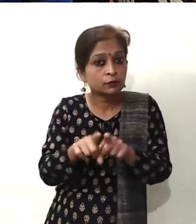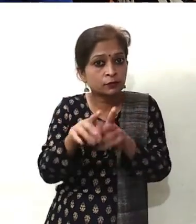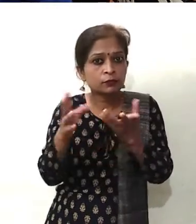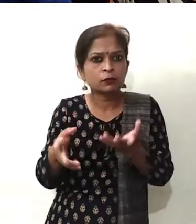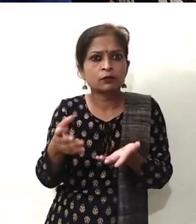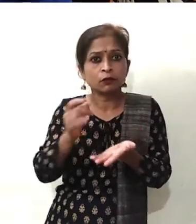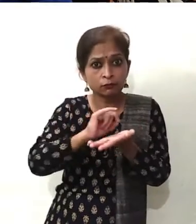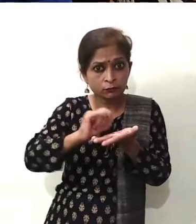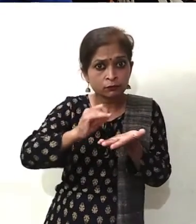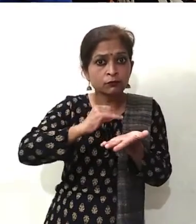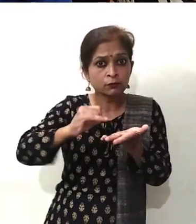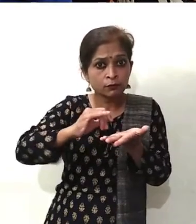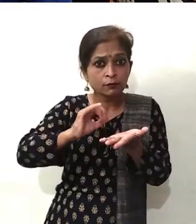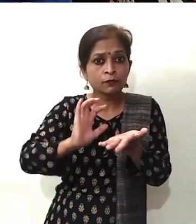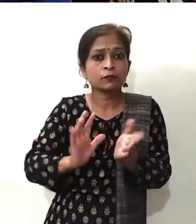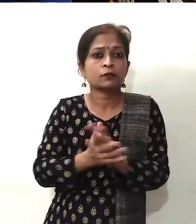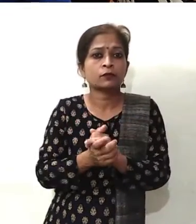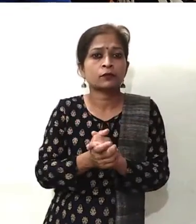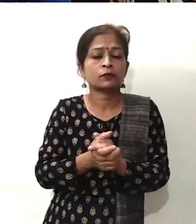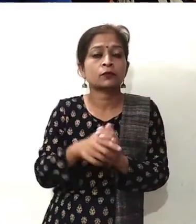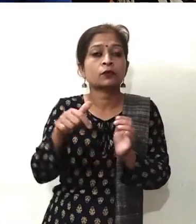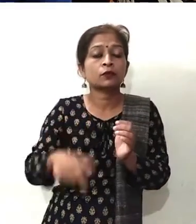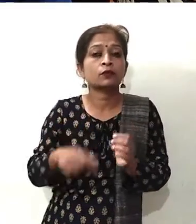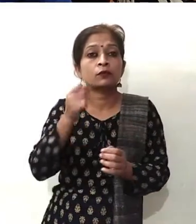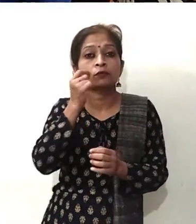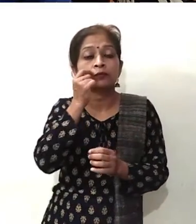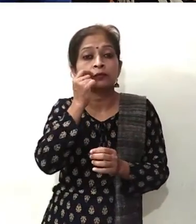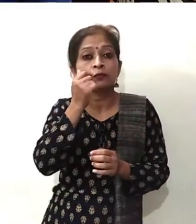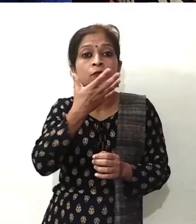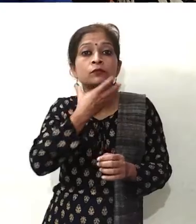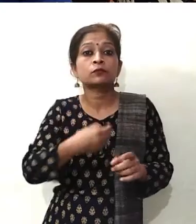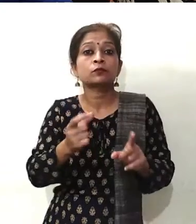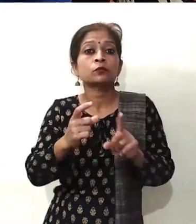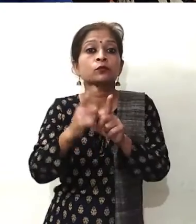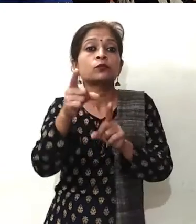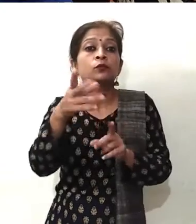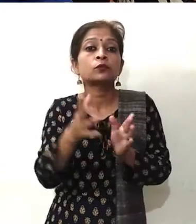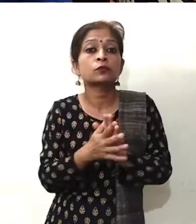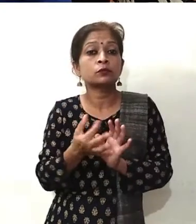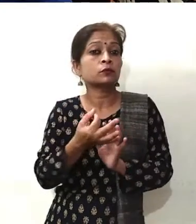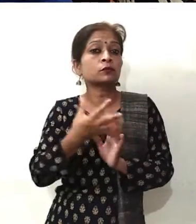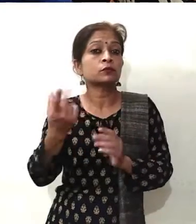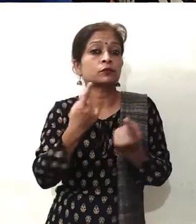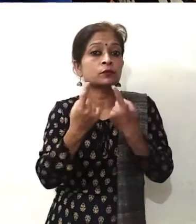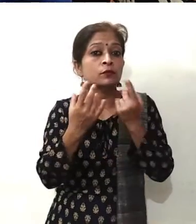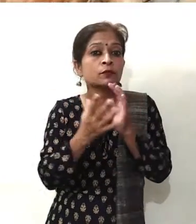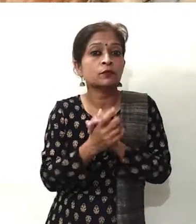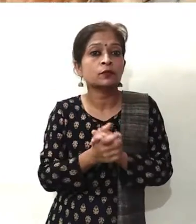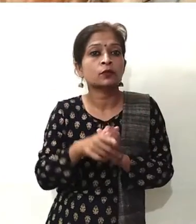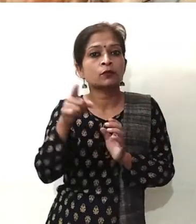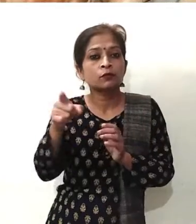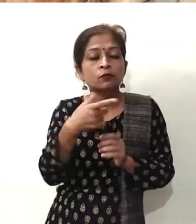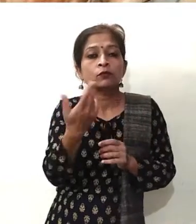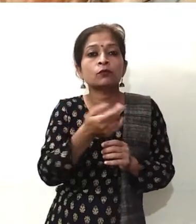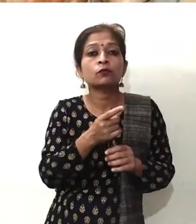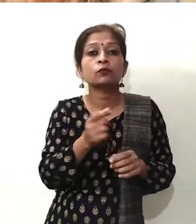तो आचार्य द्रोण की खास बात क्या थी? खास बात ये थी कि वो परशुराम के शिष्य